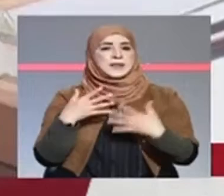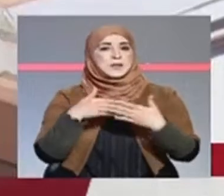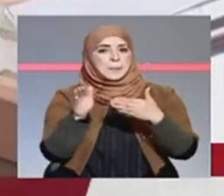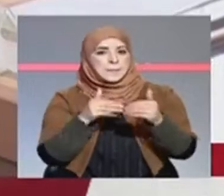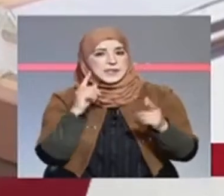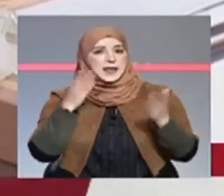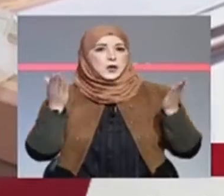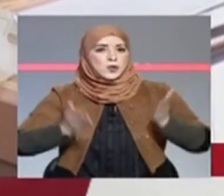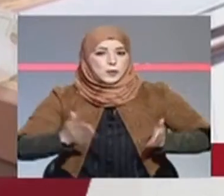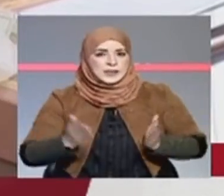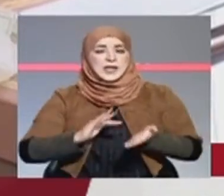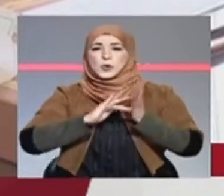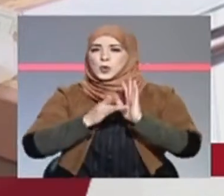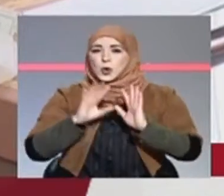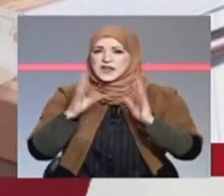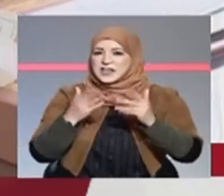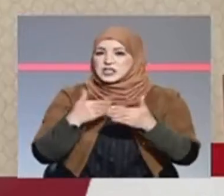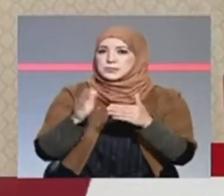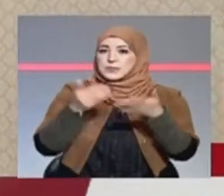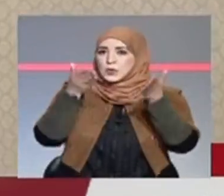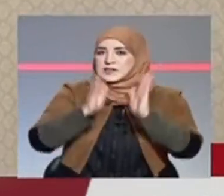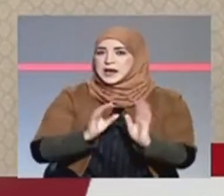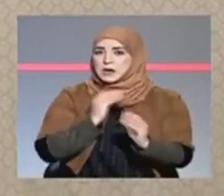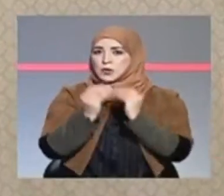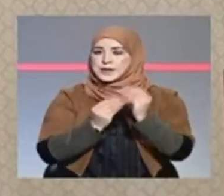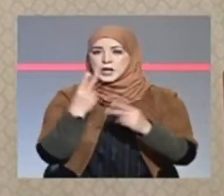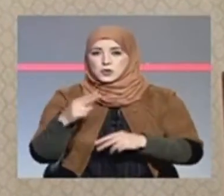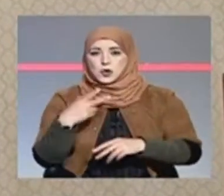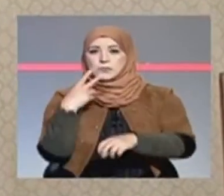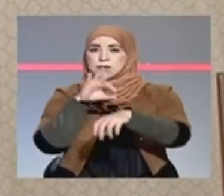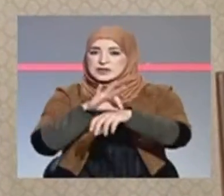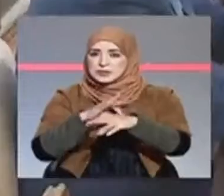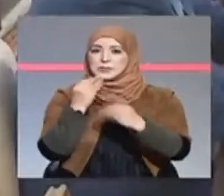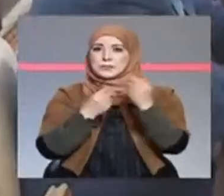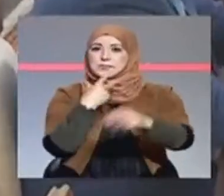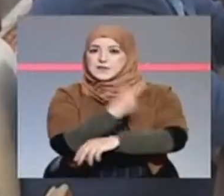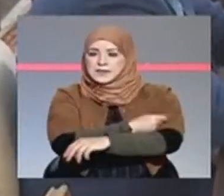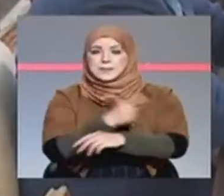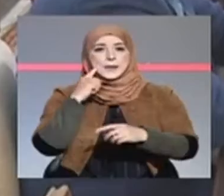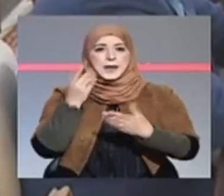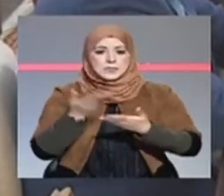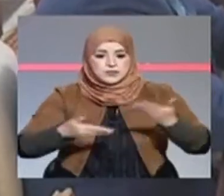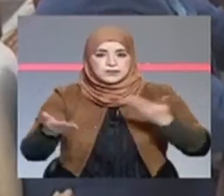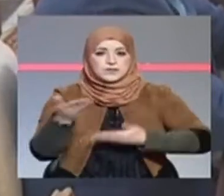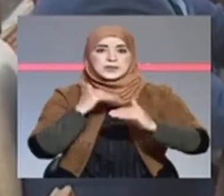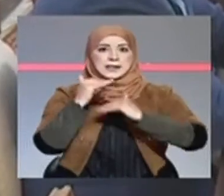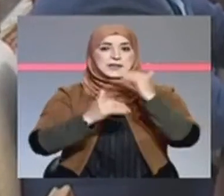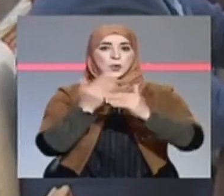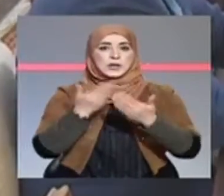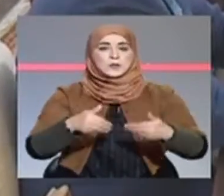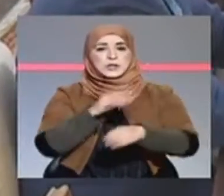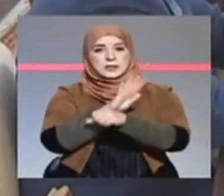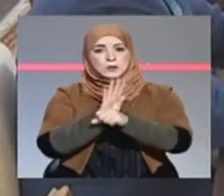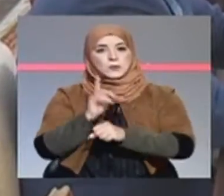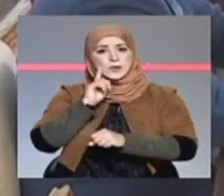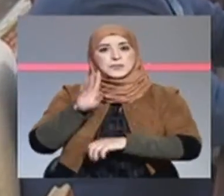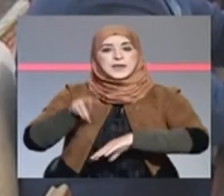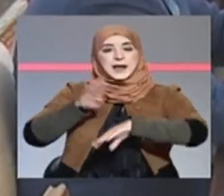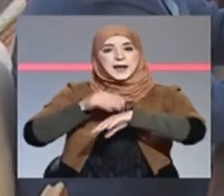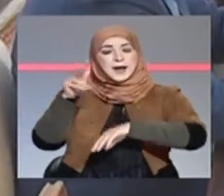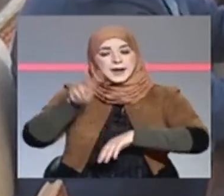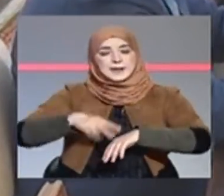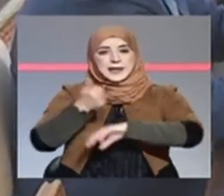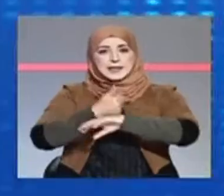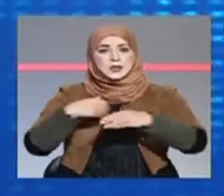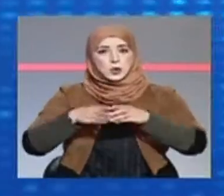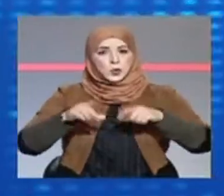والهياكل الاستشفائيه على الصعيدين البشري واللوجستي للتعاون مع تطورات الوضع اكد رئيس الحكومه اهميه القرارات